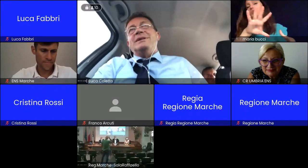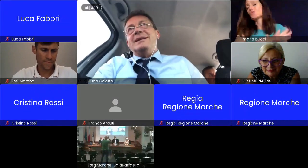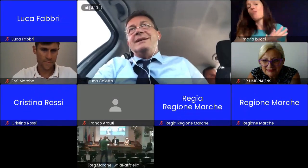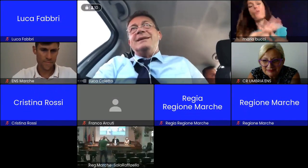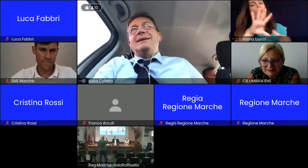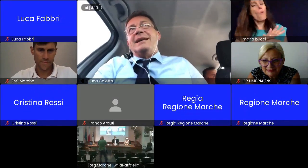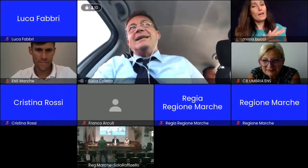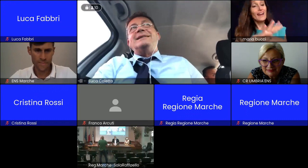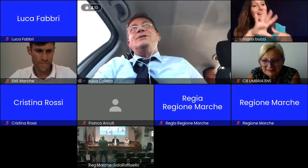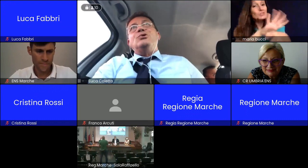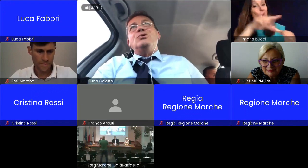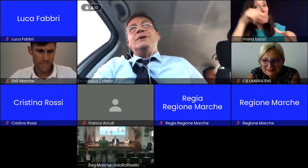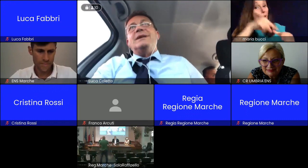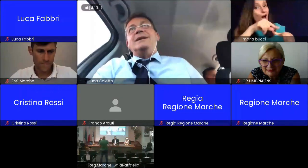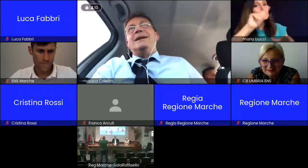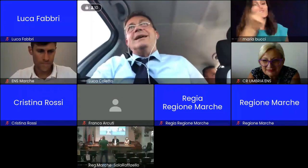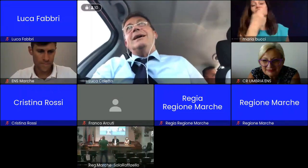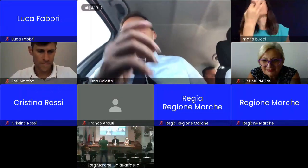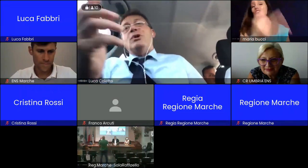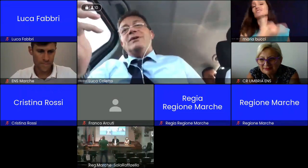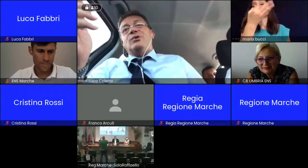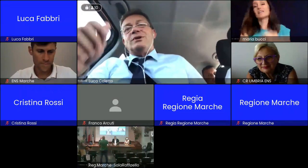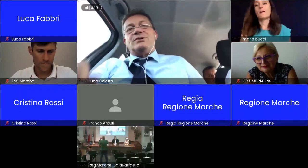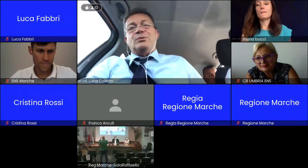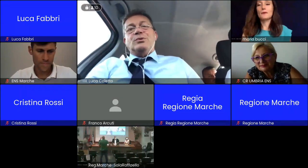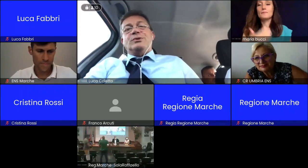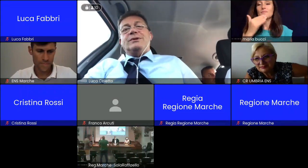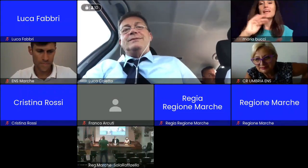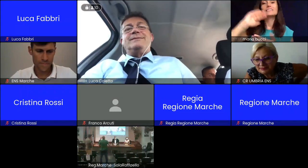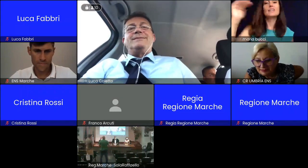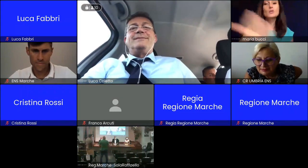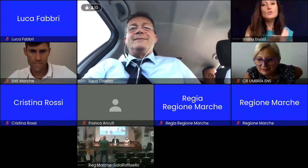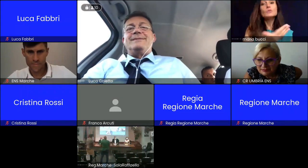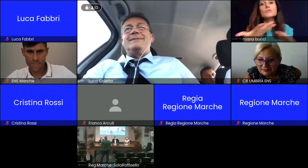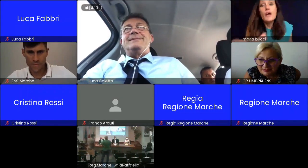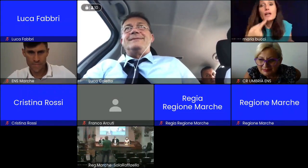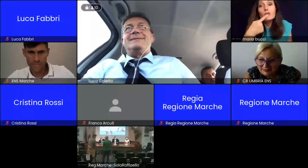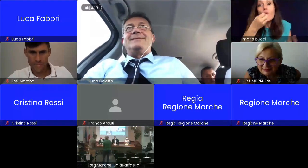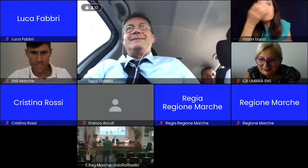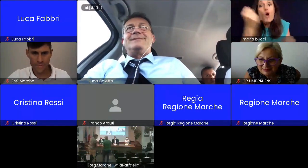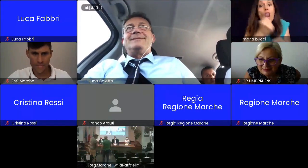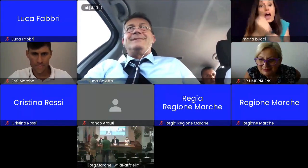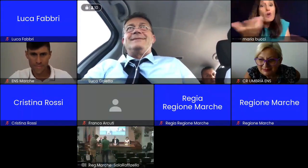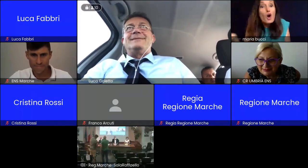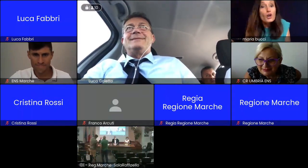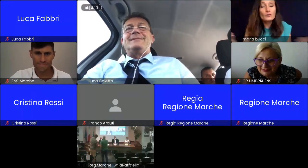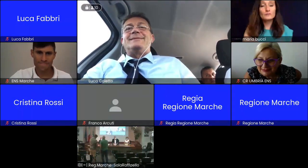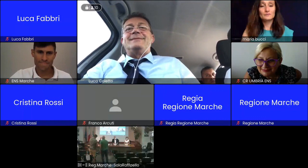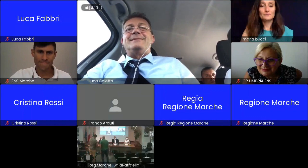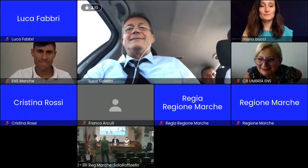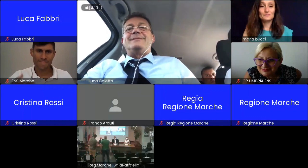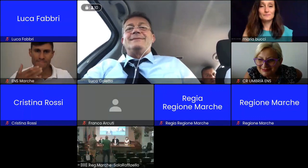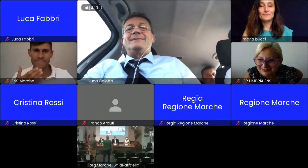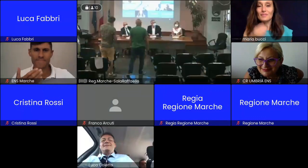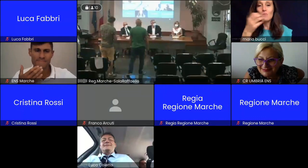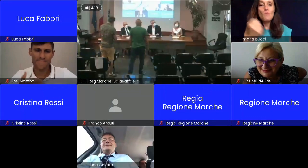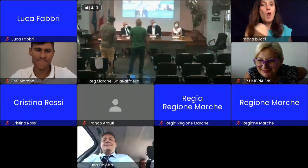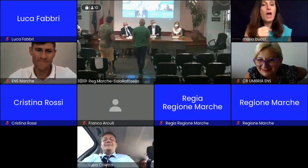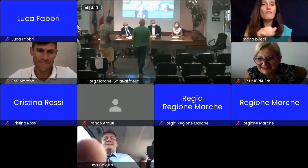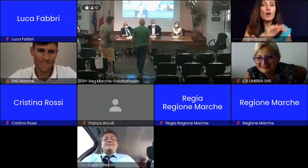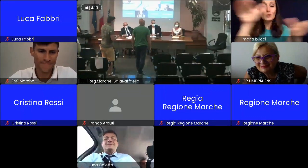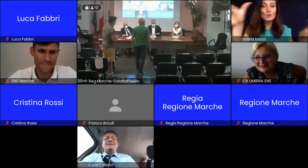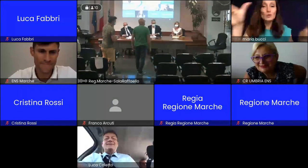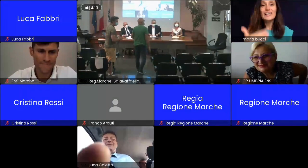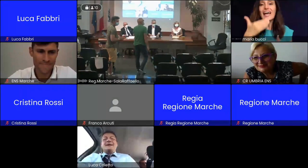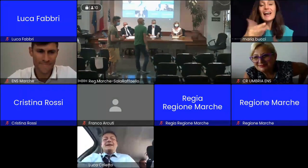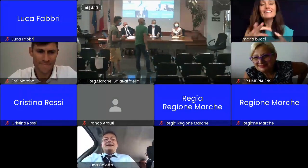vince sempre. Quindi grazie a tutti e buon lavoro a sto punto. Buon lavoro. Grazie, arrivederci, grazie agli amici. Ciao,